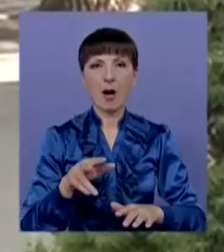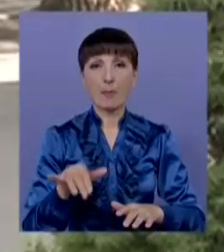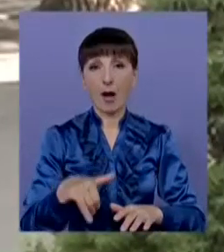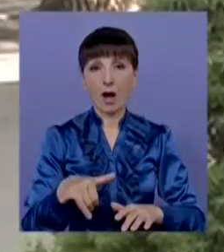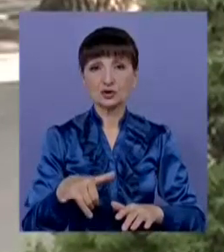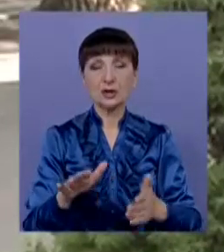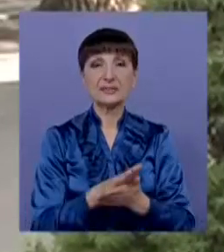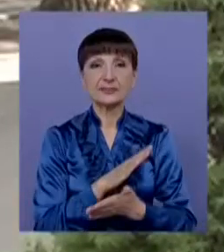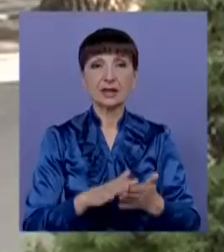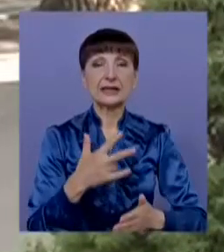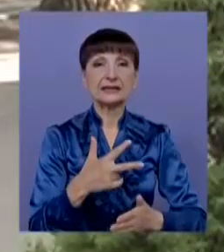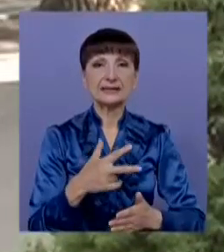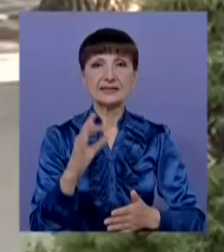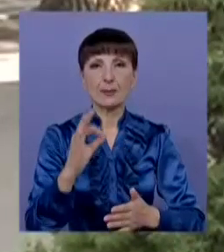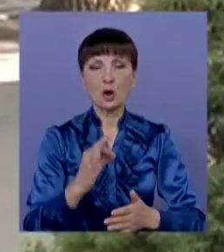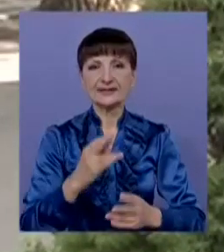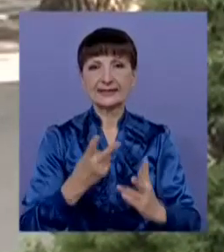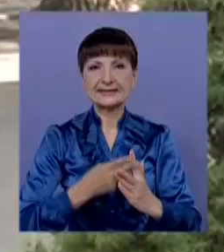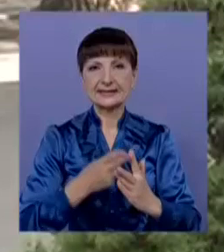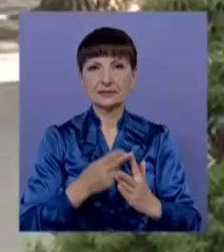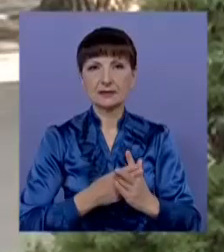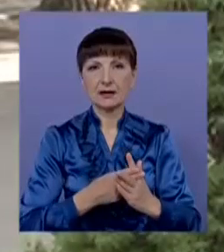норме с 30% скидкой